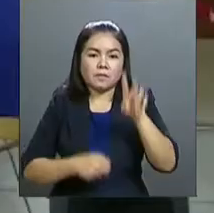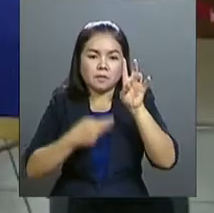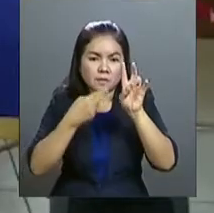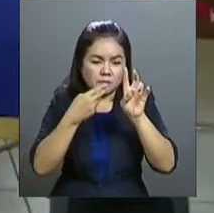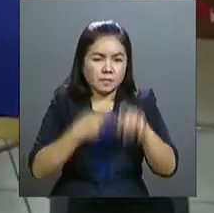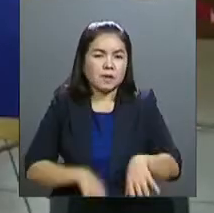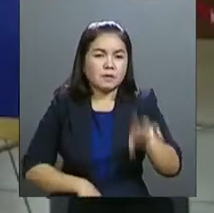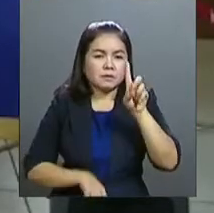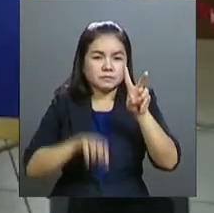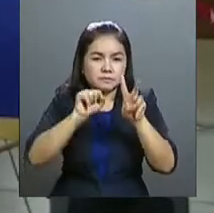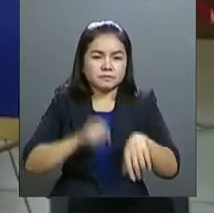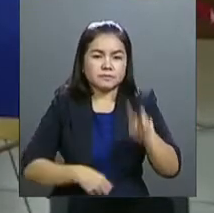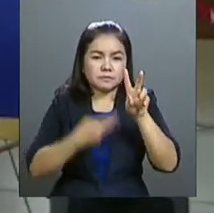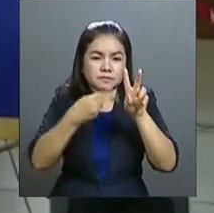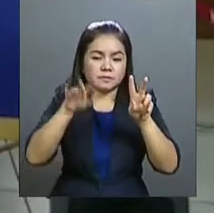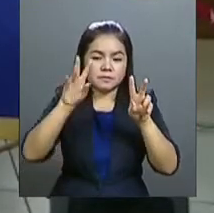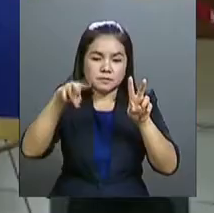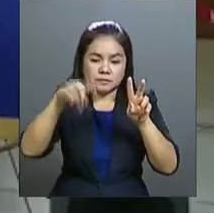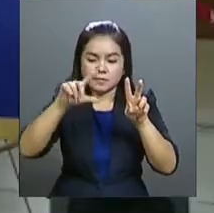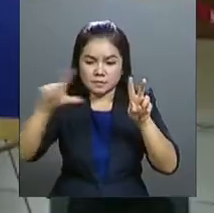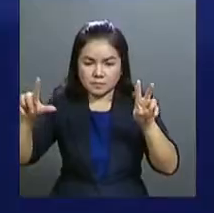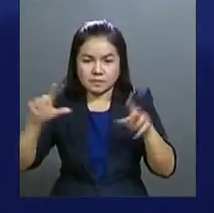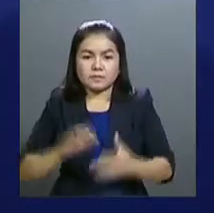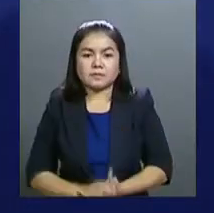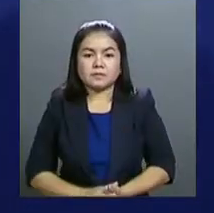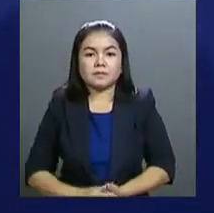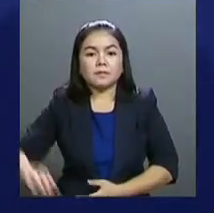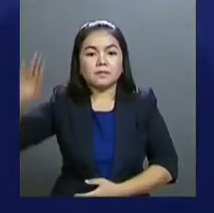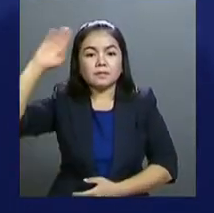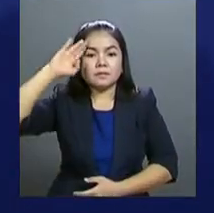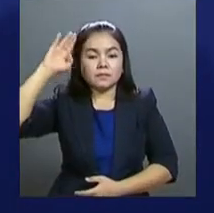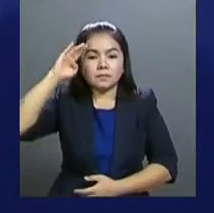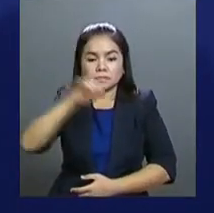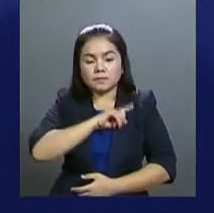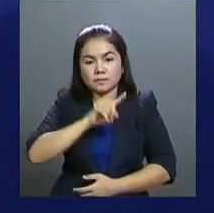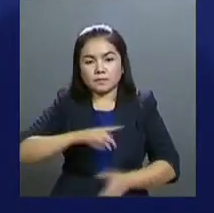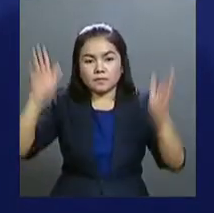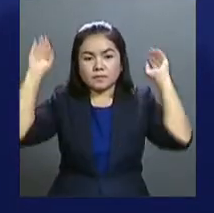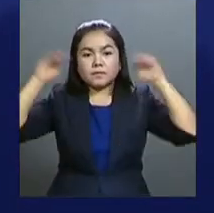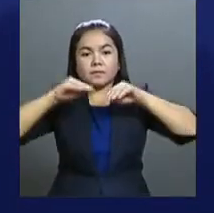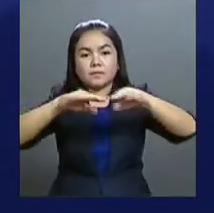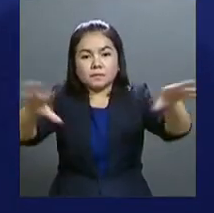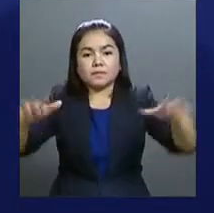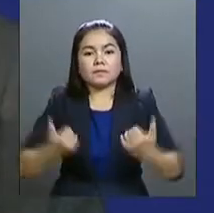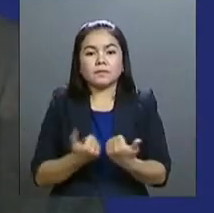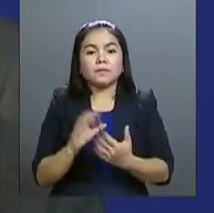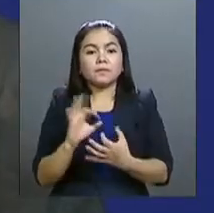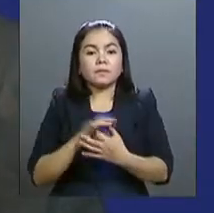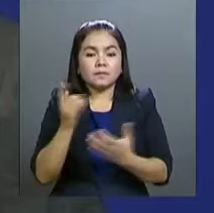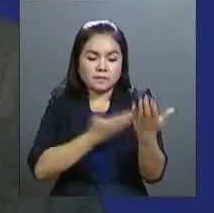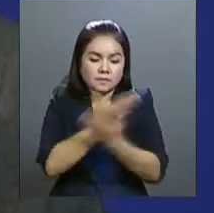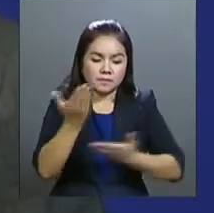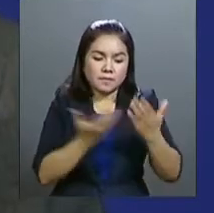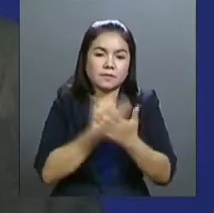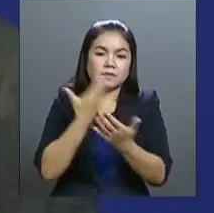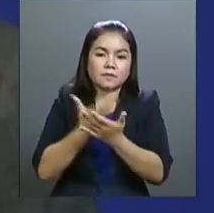ะ ผลเอกชาิอุดม ติธะศีริ โคศพ คนักรรธิการวิสามาพิจารณาร่างพรบองปรมาณ